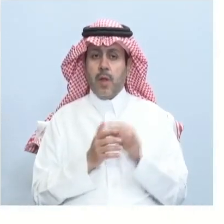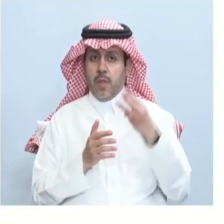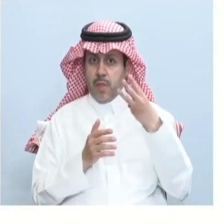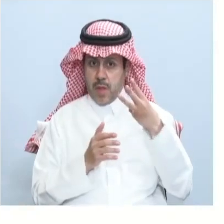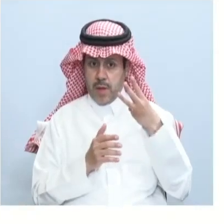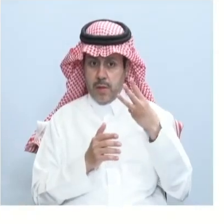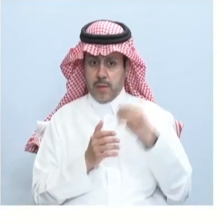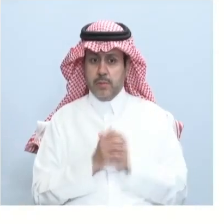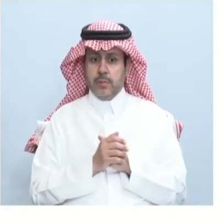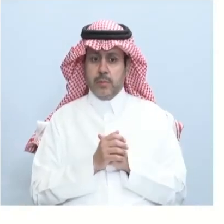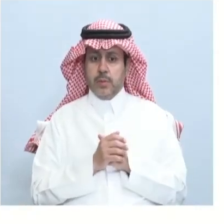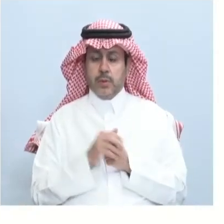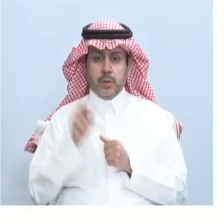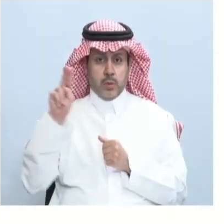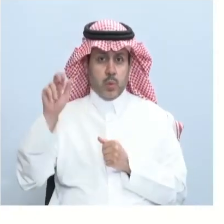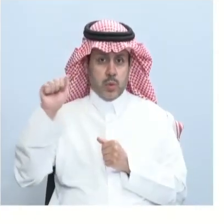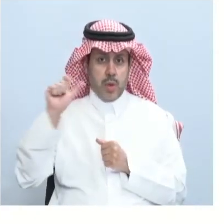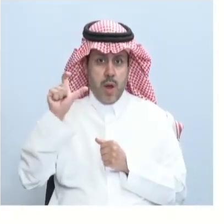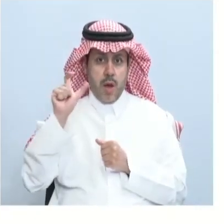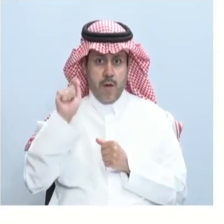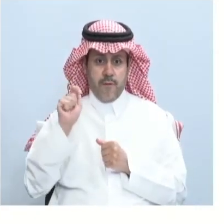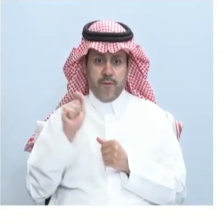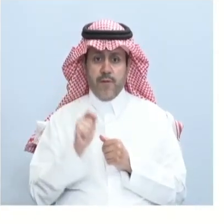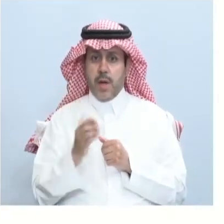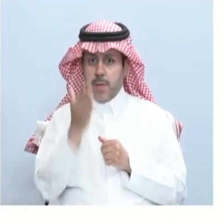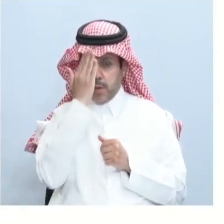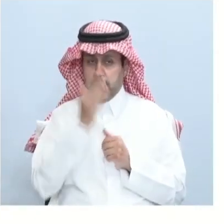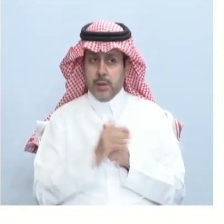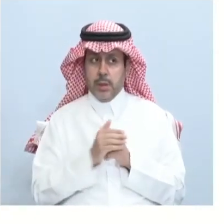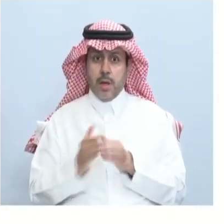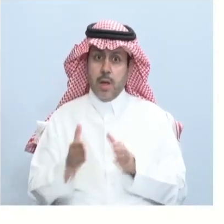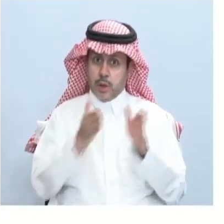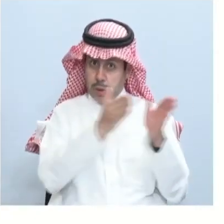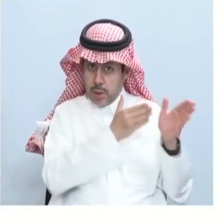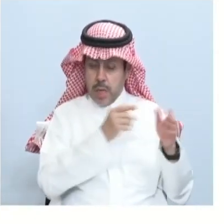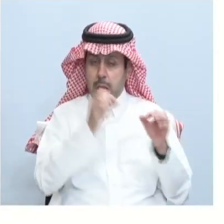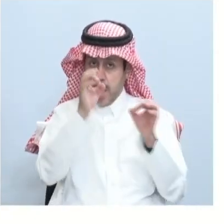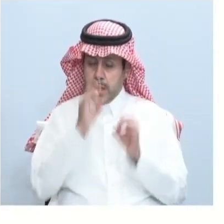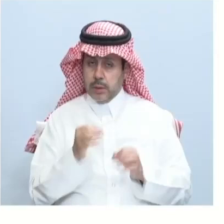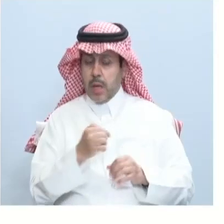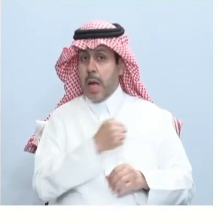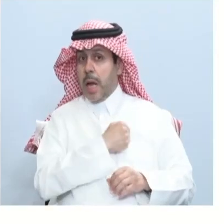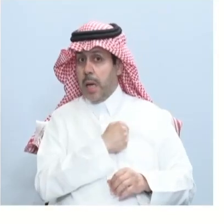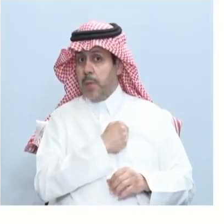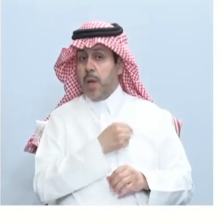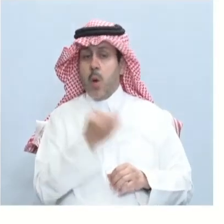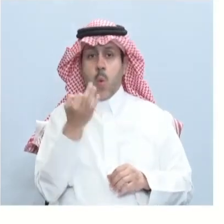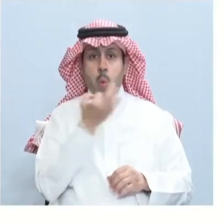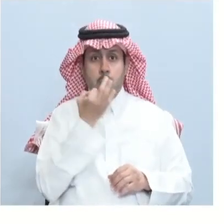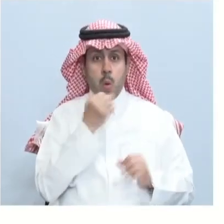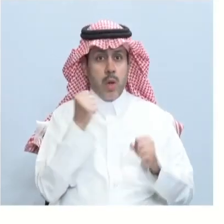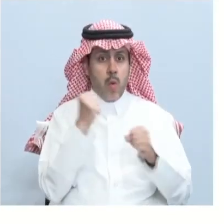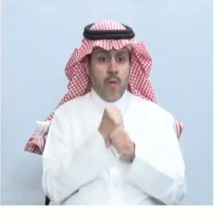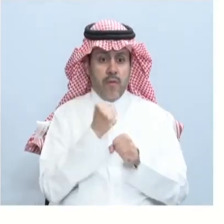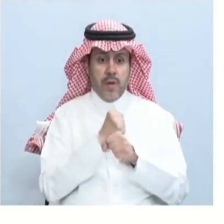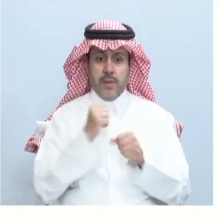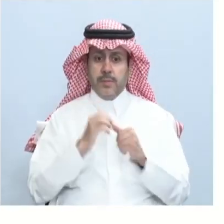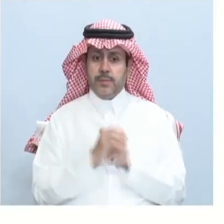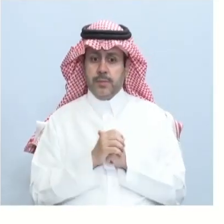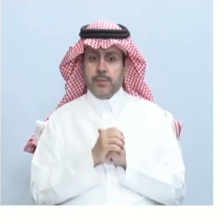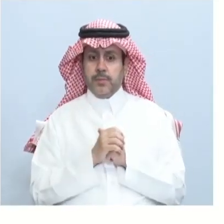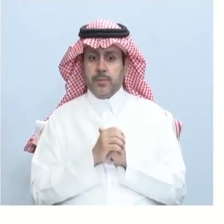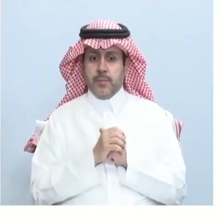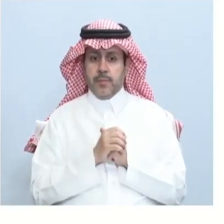وايضا ان تصنف العبادات التي حثت عليها الايات الى قلبيه وقوليه وفعليه